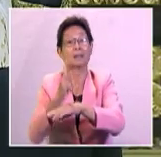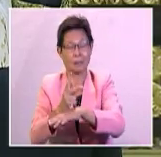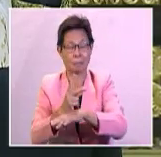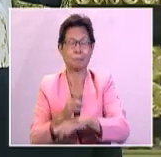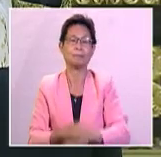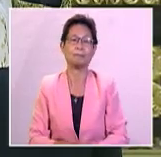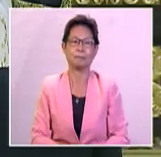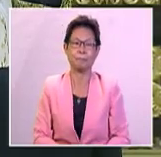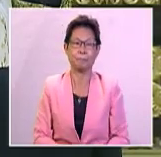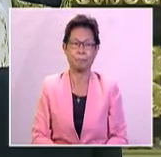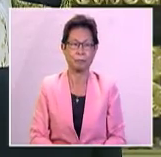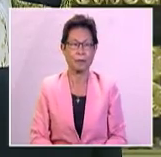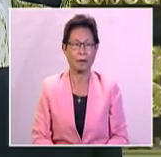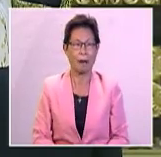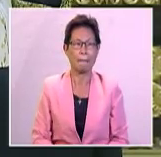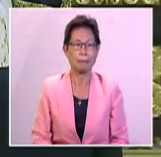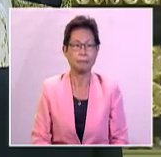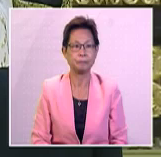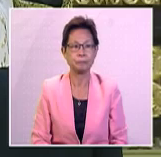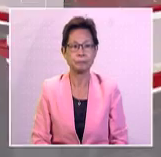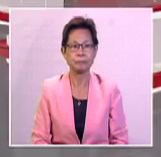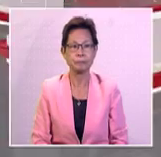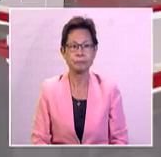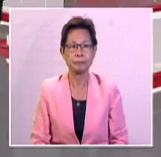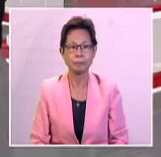melambangkan jiwa baginda.